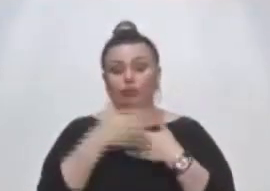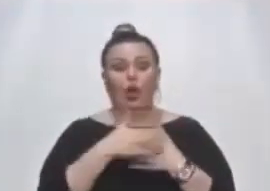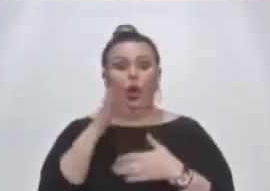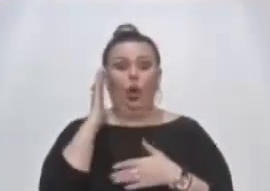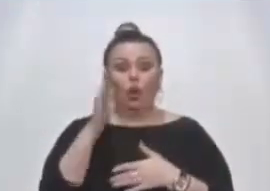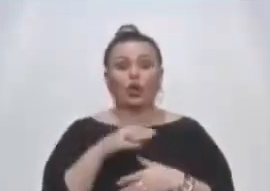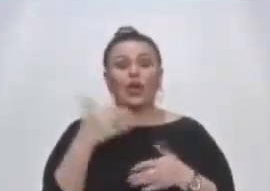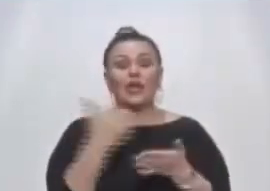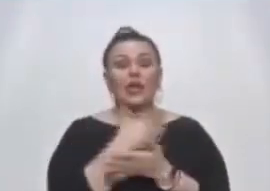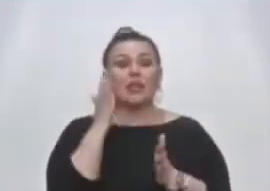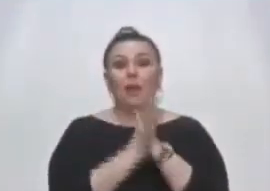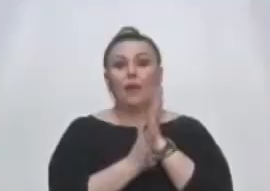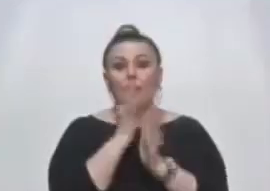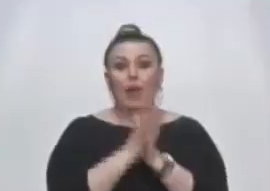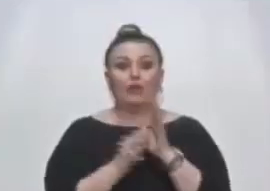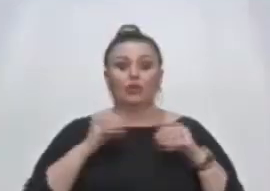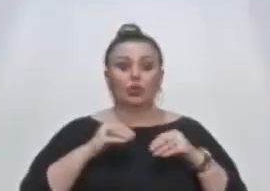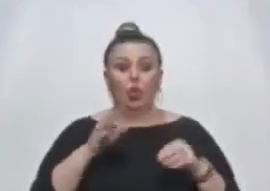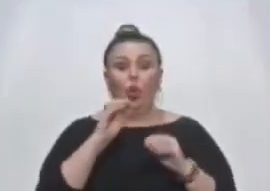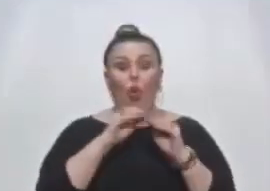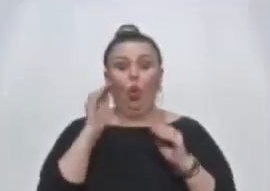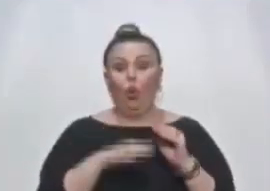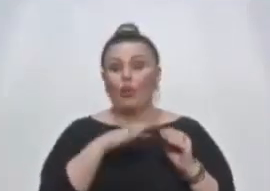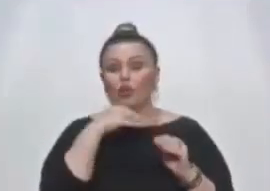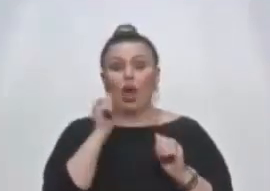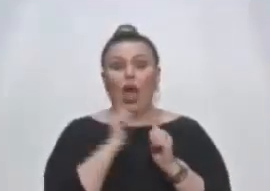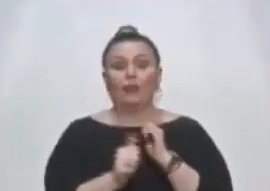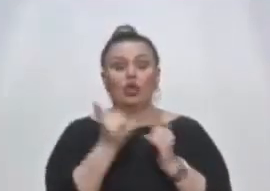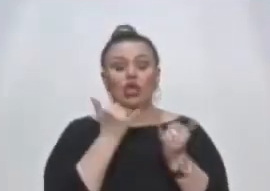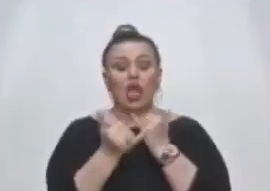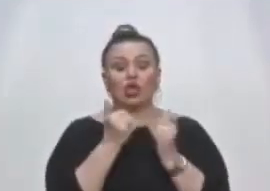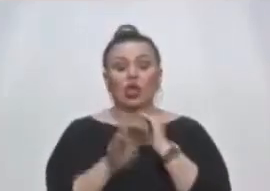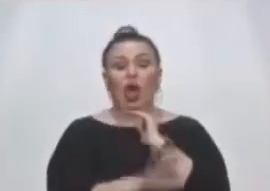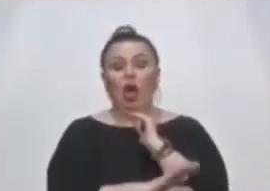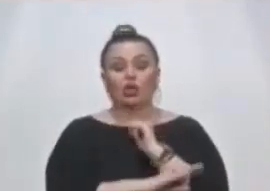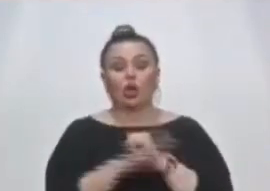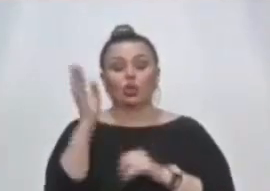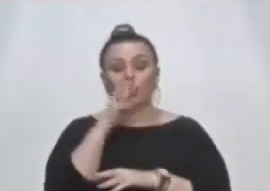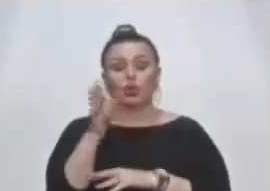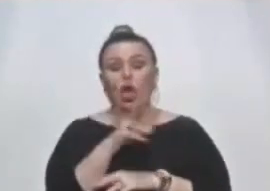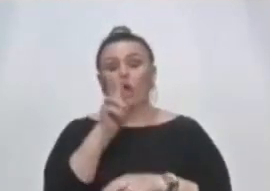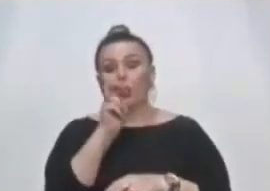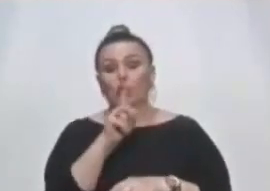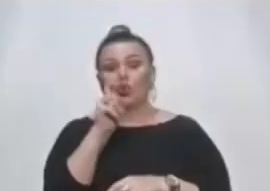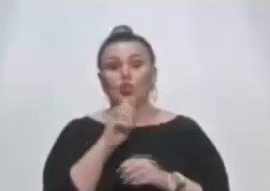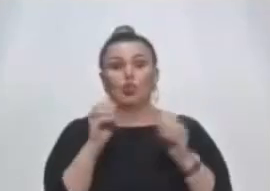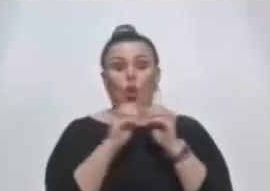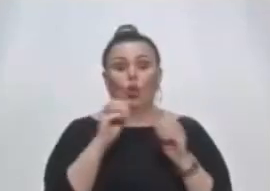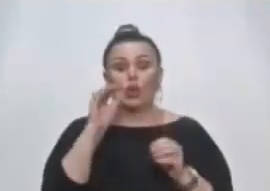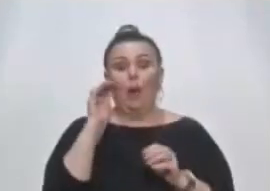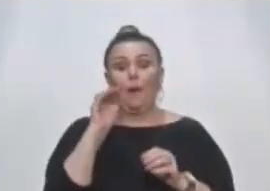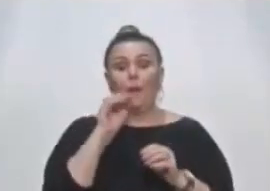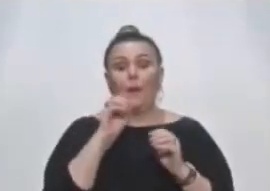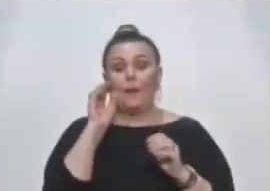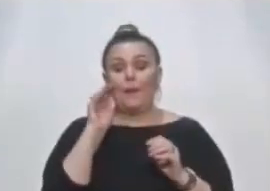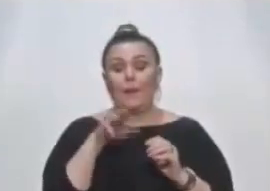yeni salınacaq meşə massivində əkiləcək 10 mindən çox həmişəyaşıl ağacların suvarılması məqsədi ilə 200 və 110 min diametrində plastik